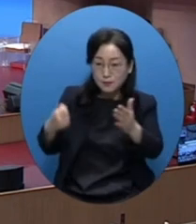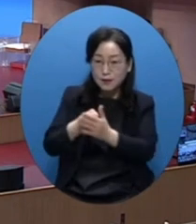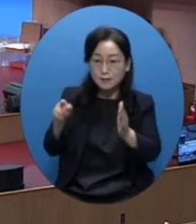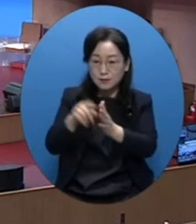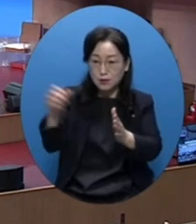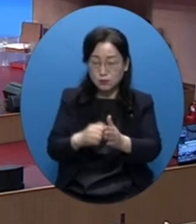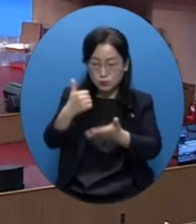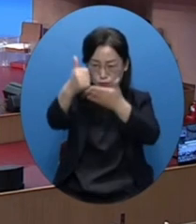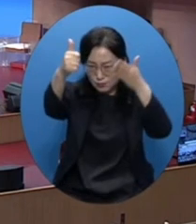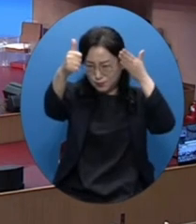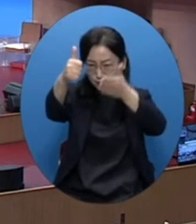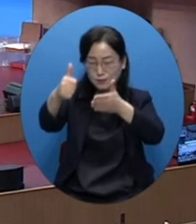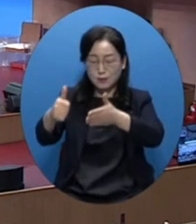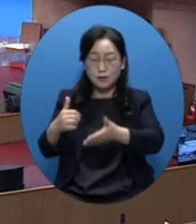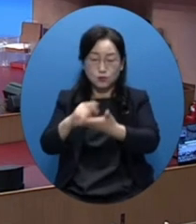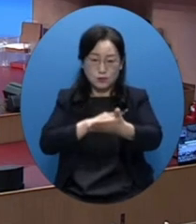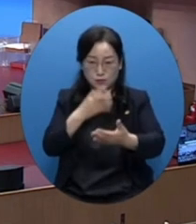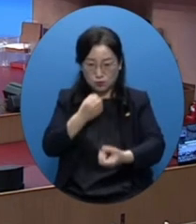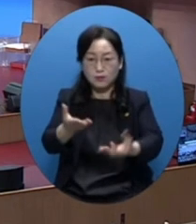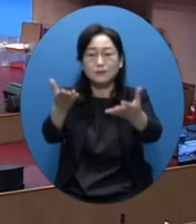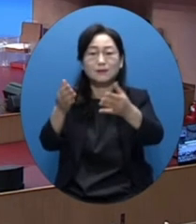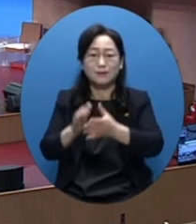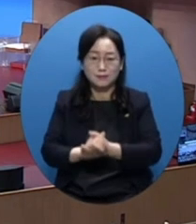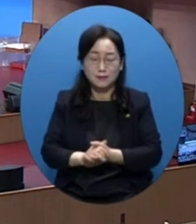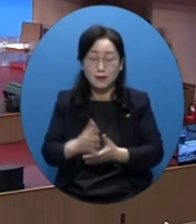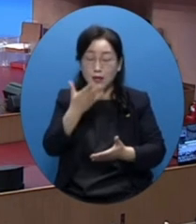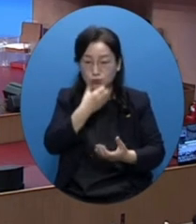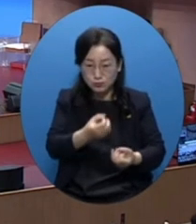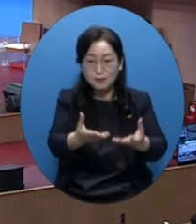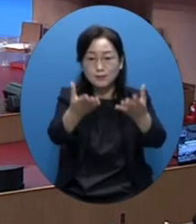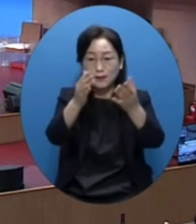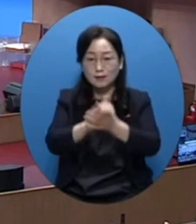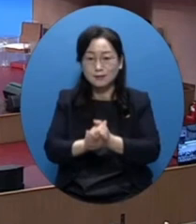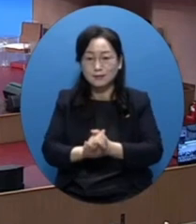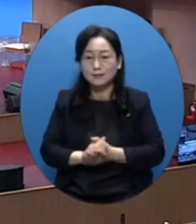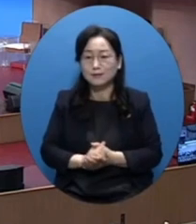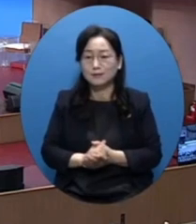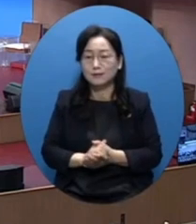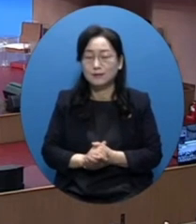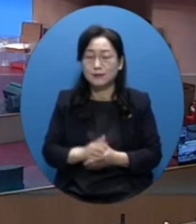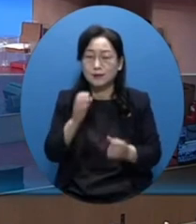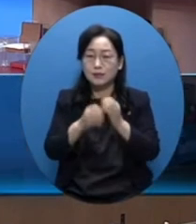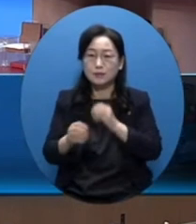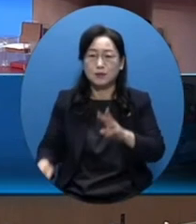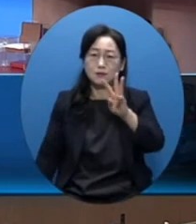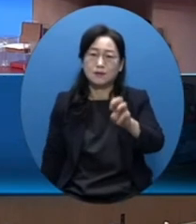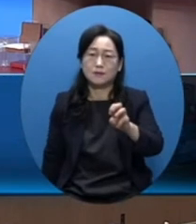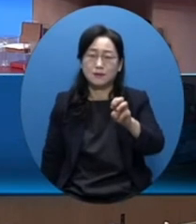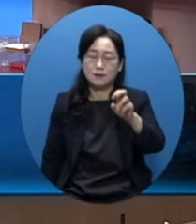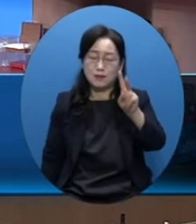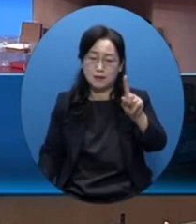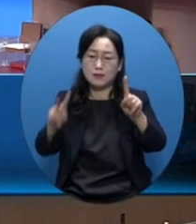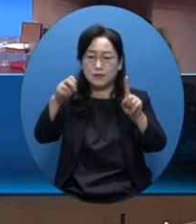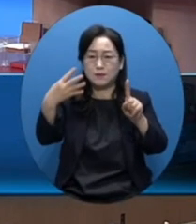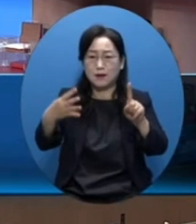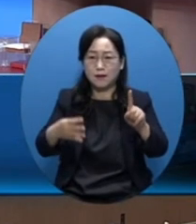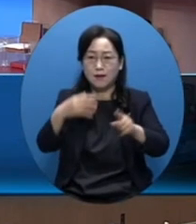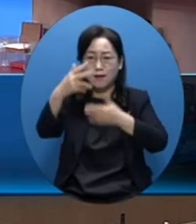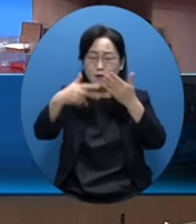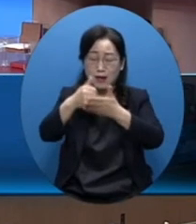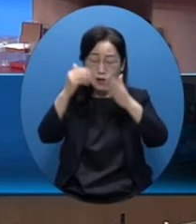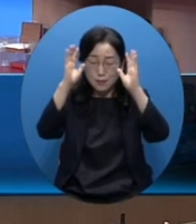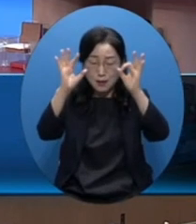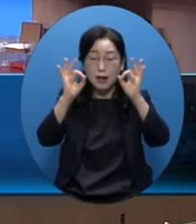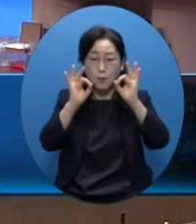마 발언 아너 내실을 주므로 축원합니다 축원합니다 시편 31편 24 드립니다 야외를 바른 노인이라